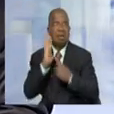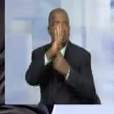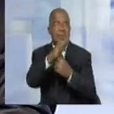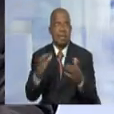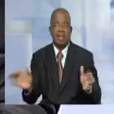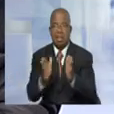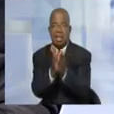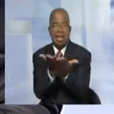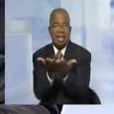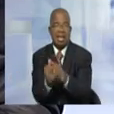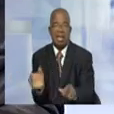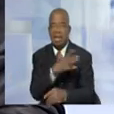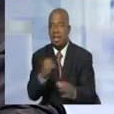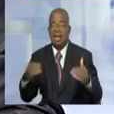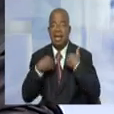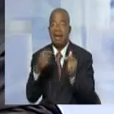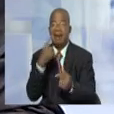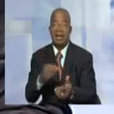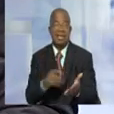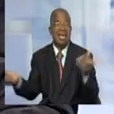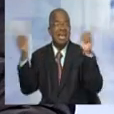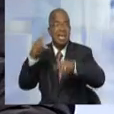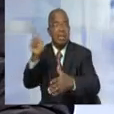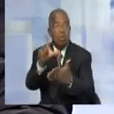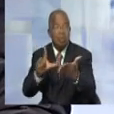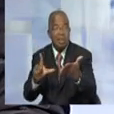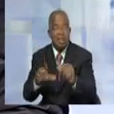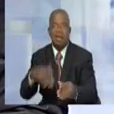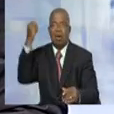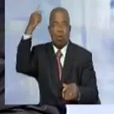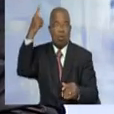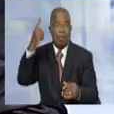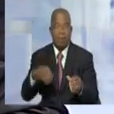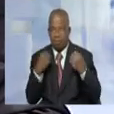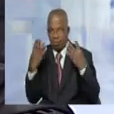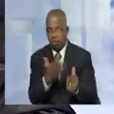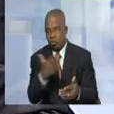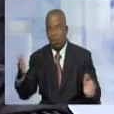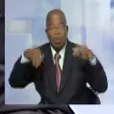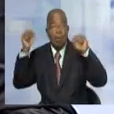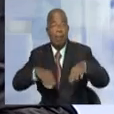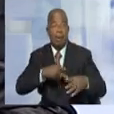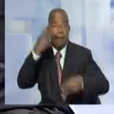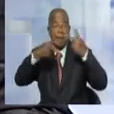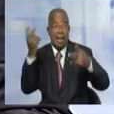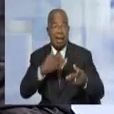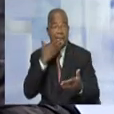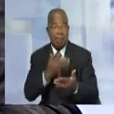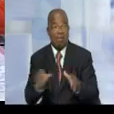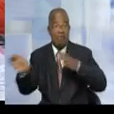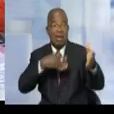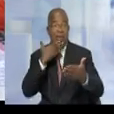lui de démontrer que la lecture favorise l'accès à la connaissance et le développement de l'esprit critique. Honorine Kakoubla,